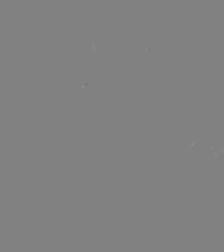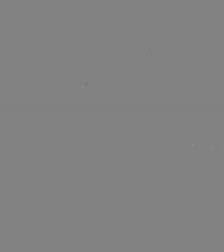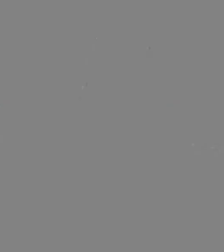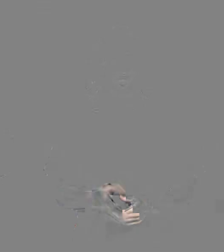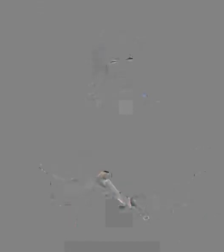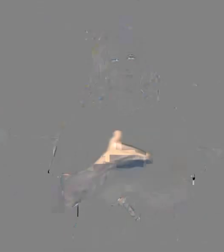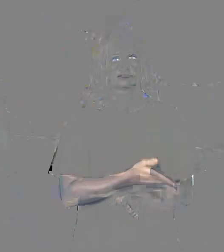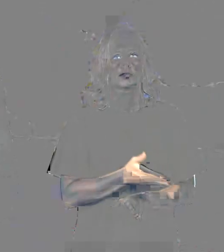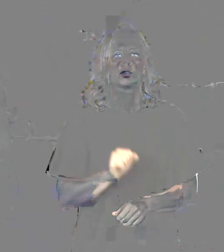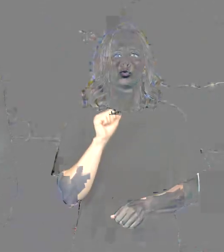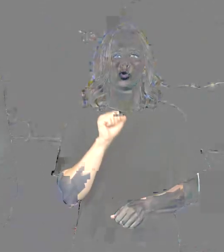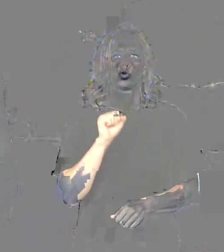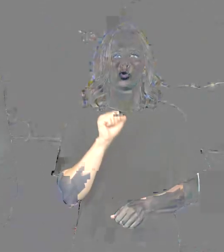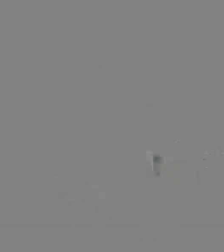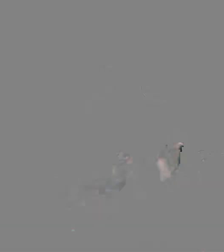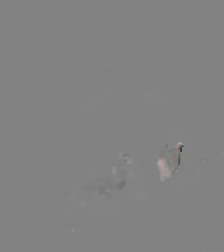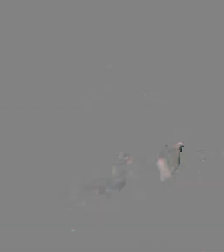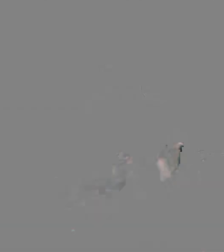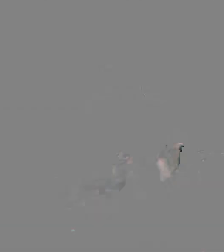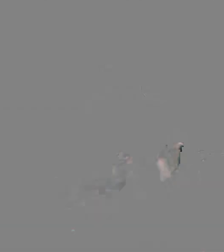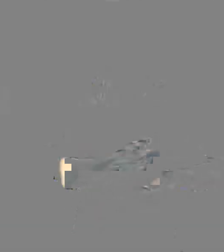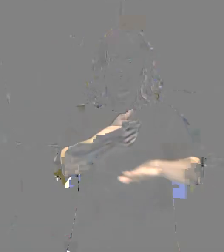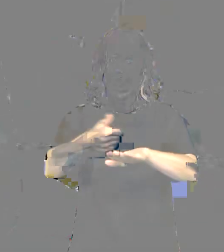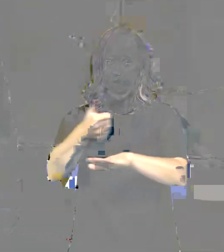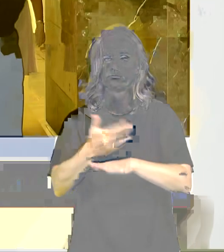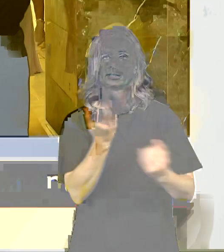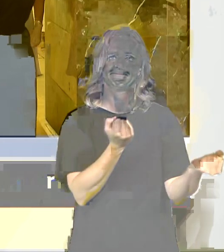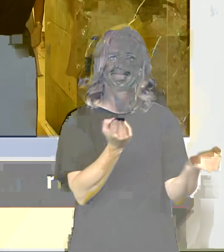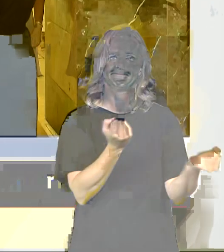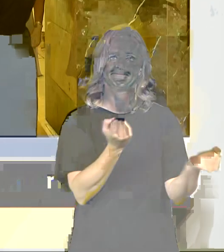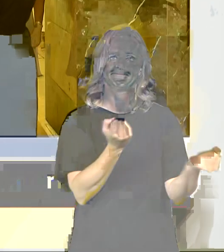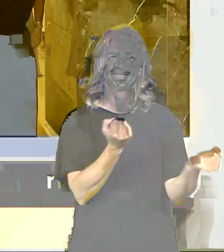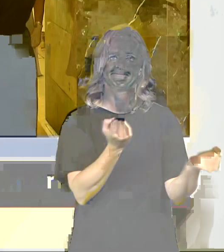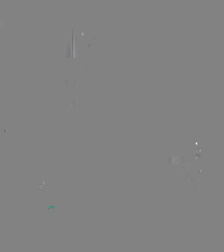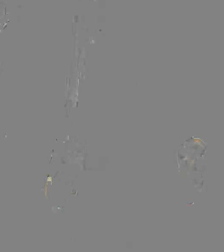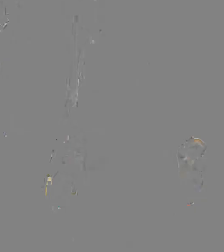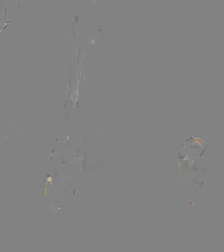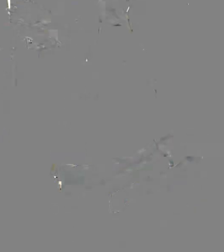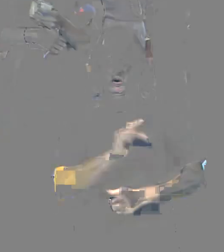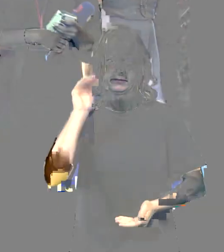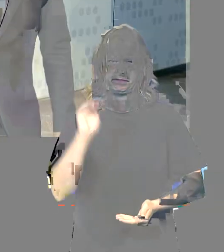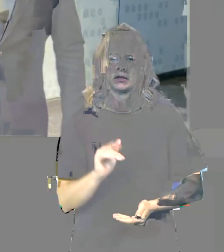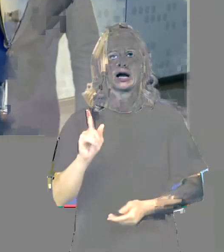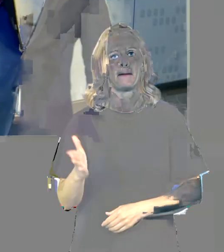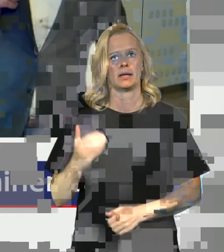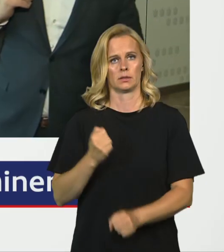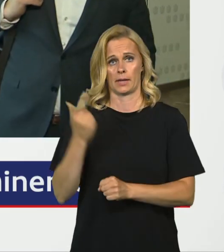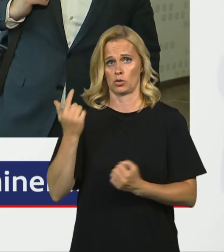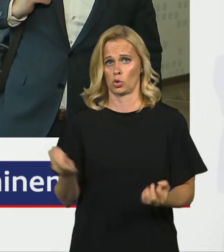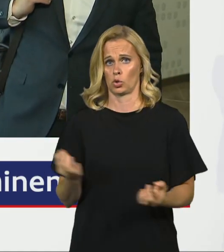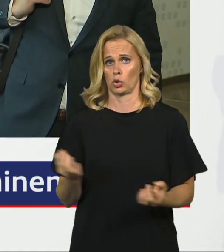...kromodistických funkce... ...důchodů... ...práce a sociálních